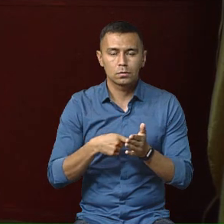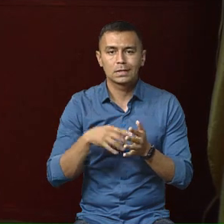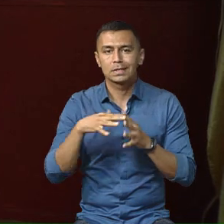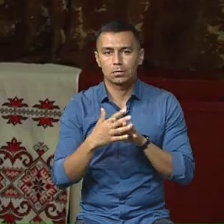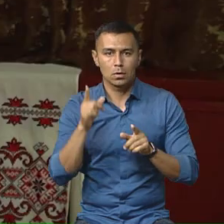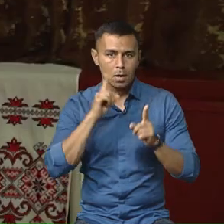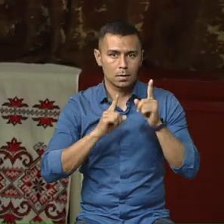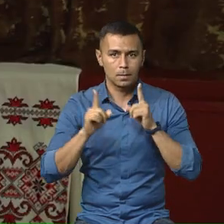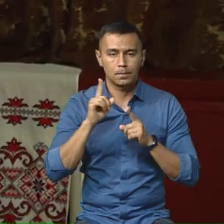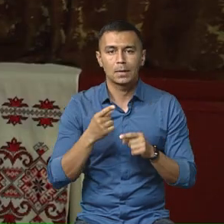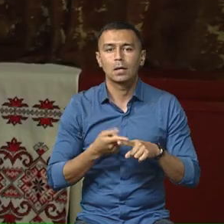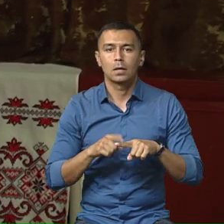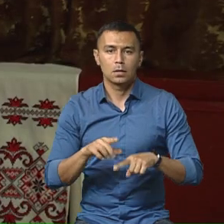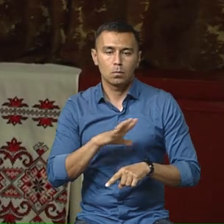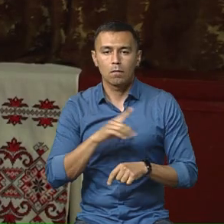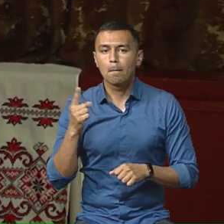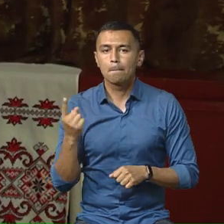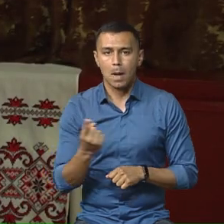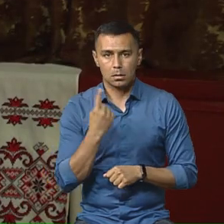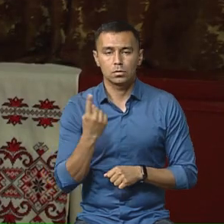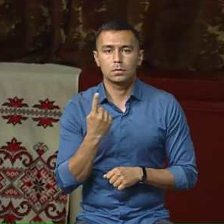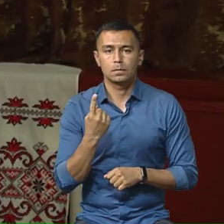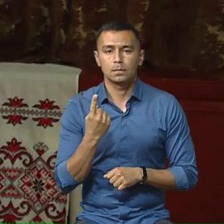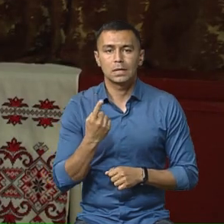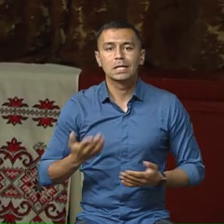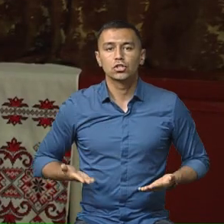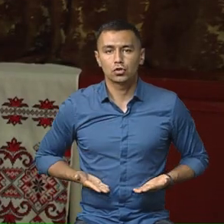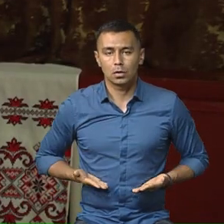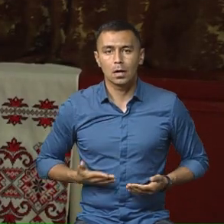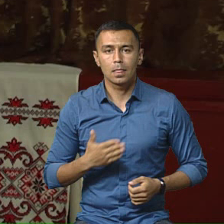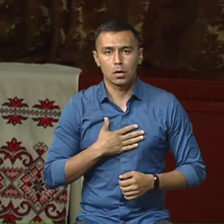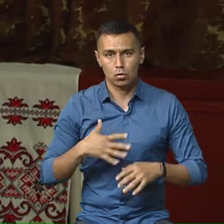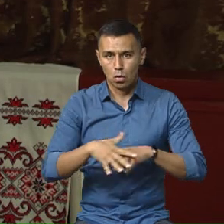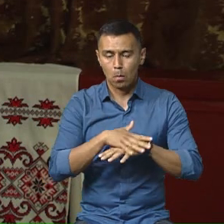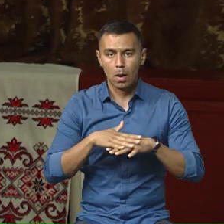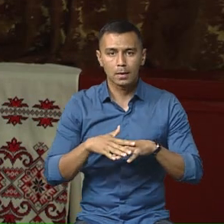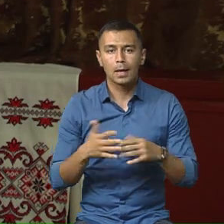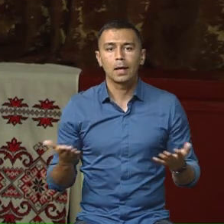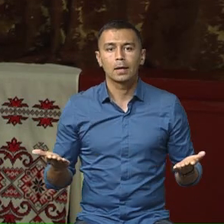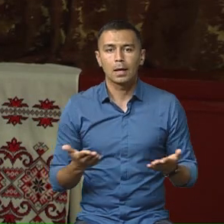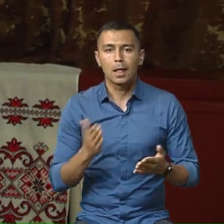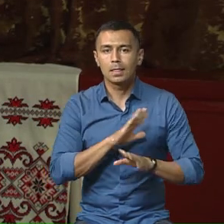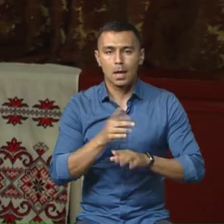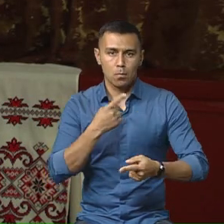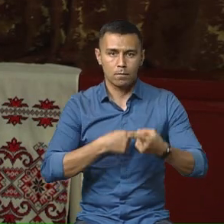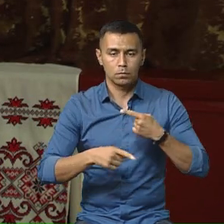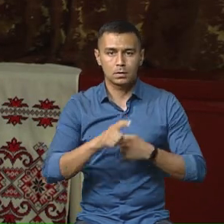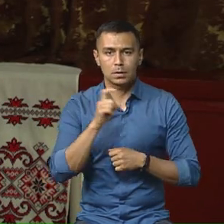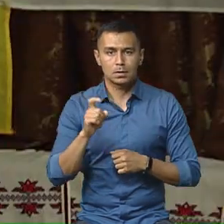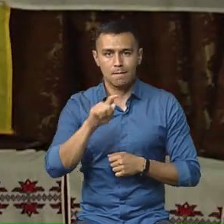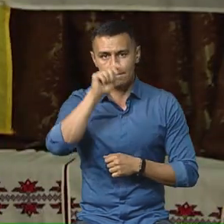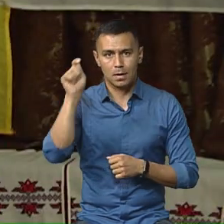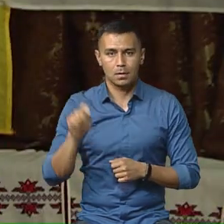Олена Мороз. Це був перший житель нашої громади, який не повернувся з